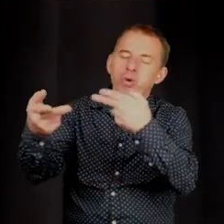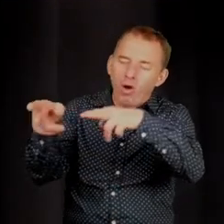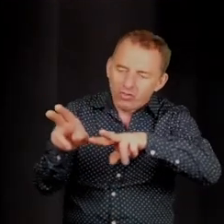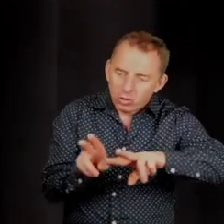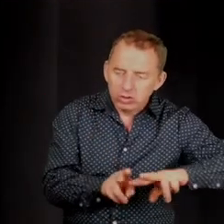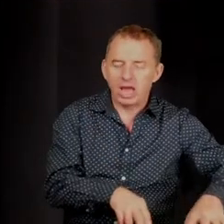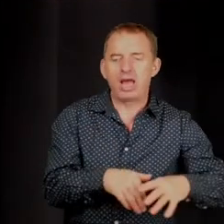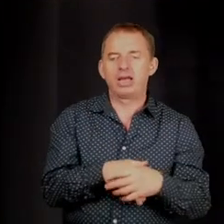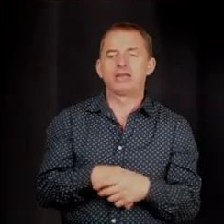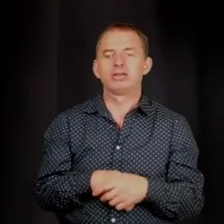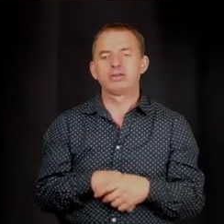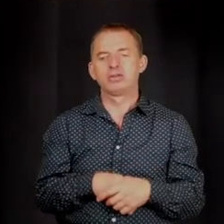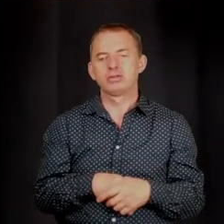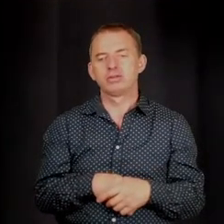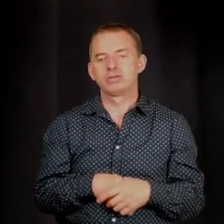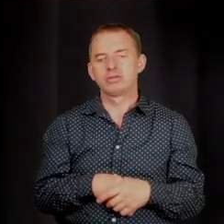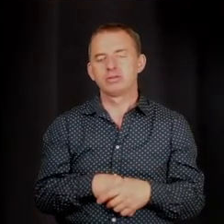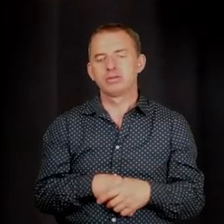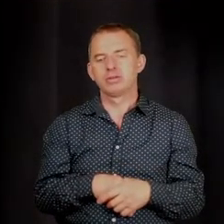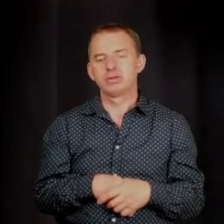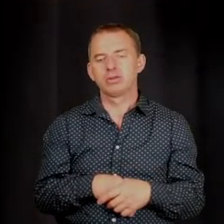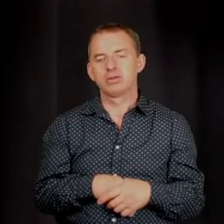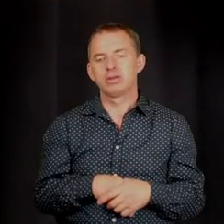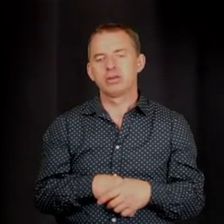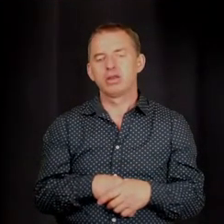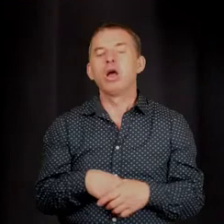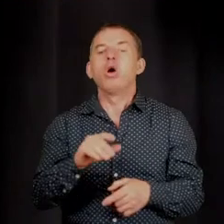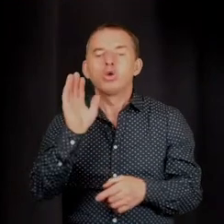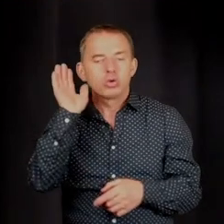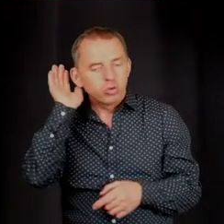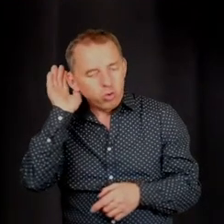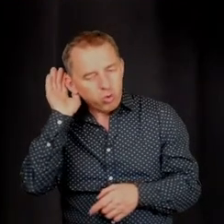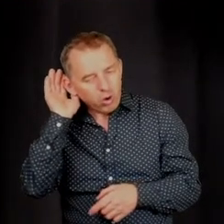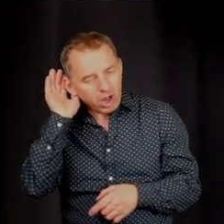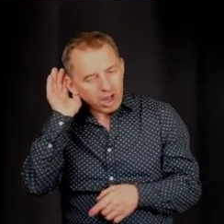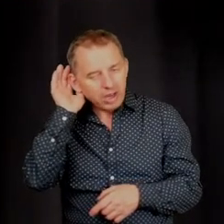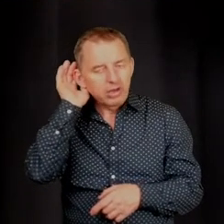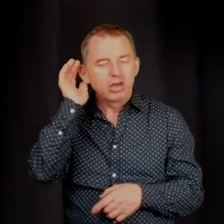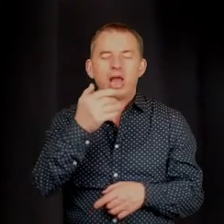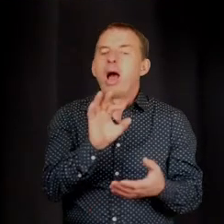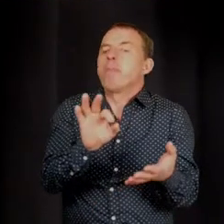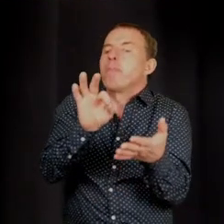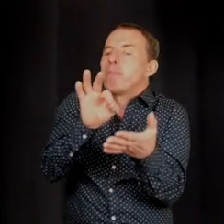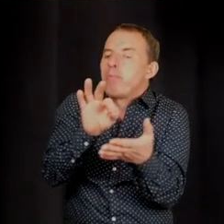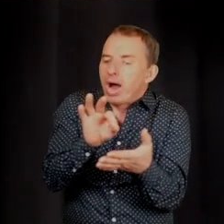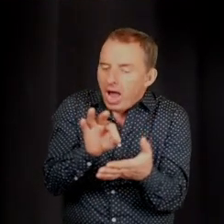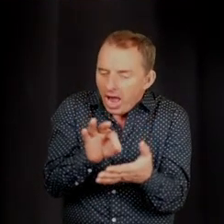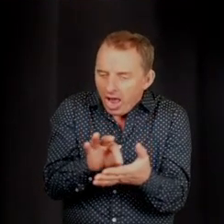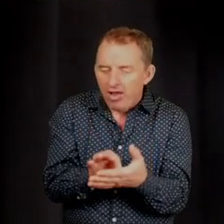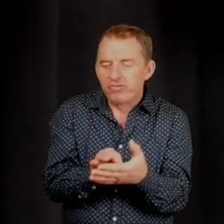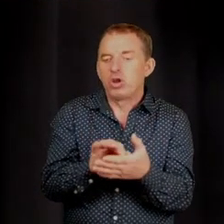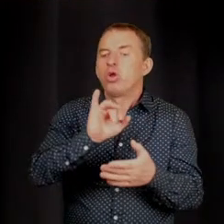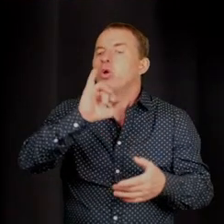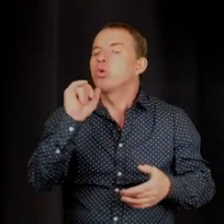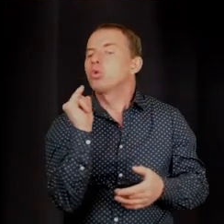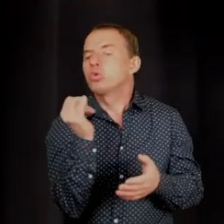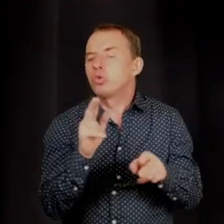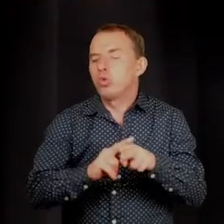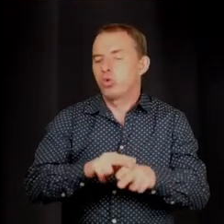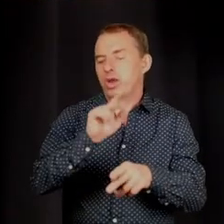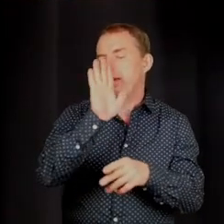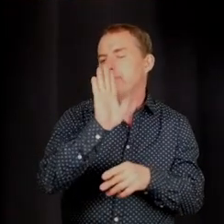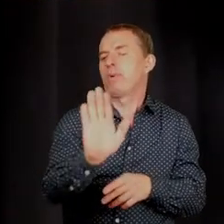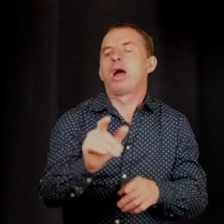to the certainty of Jesus' words. Słuchajcie się w pewność, jaką niosą te słowa Chrystusa. I will come again.